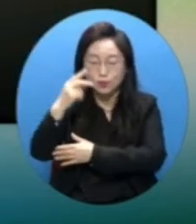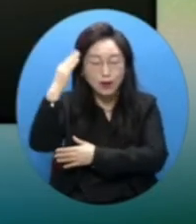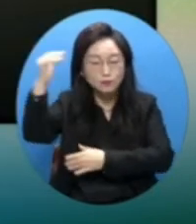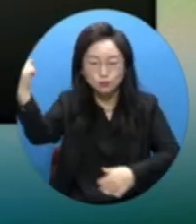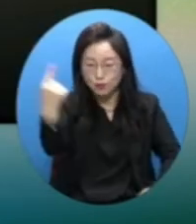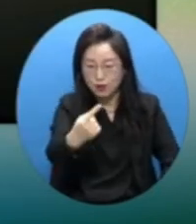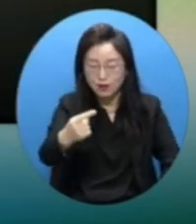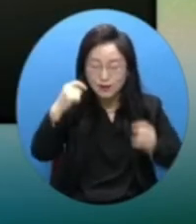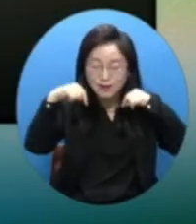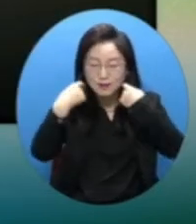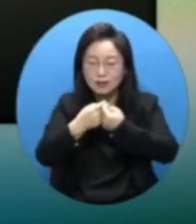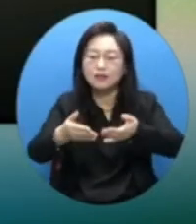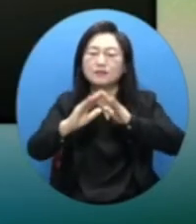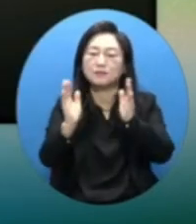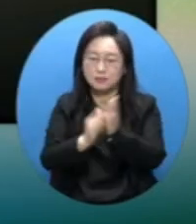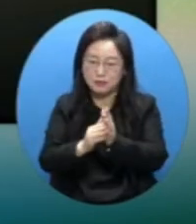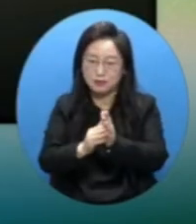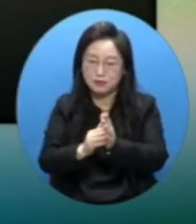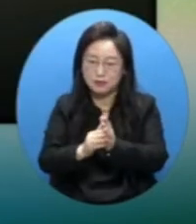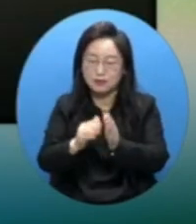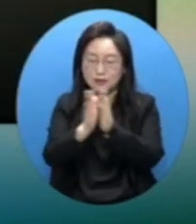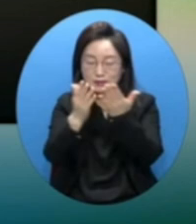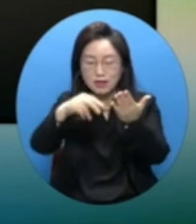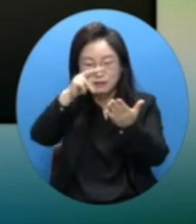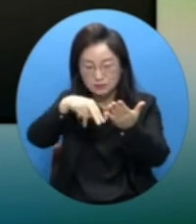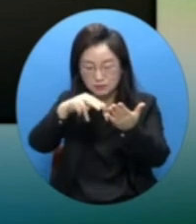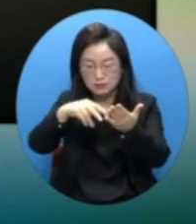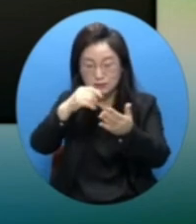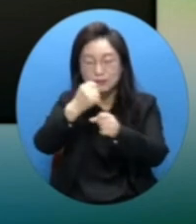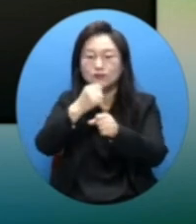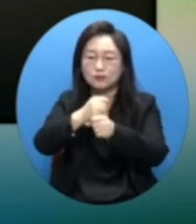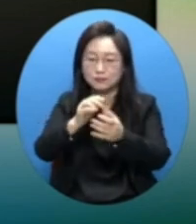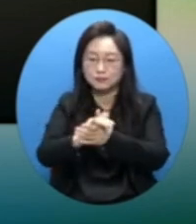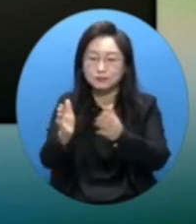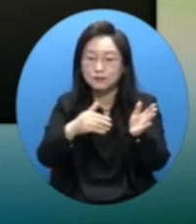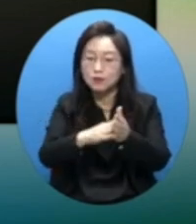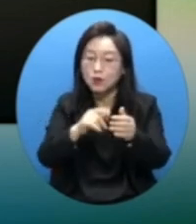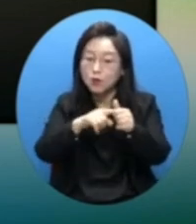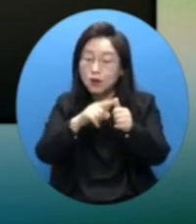책으로 냈습니다 강원도 도계 탄광촌에서 사람의 너무